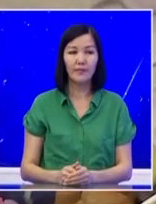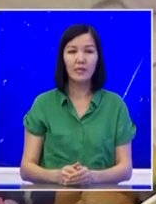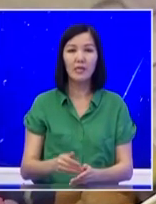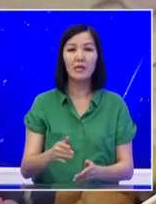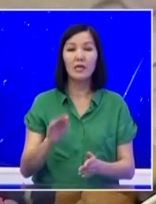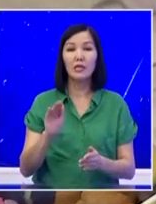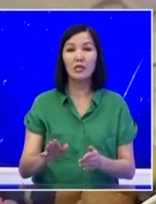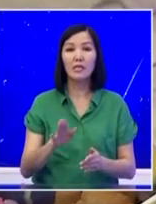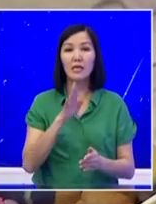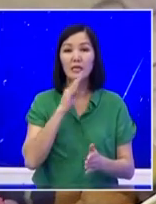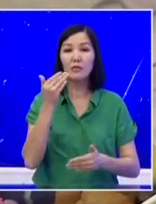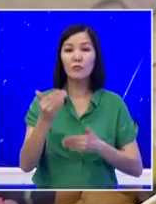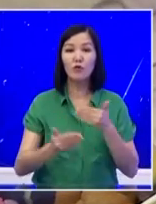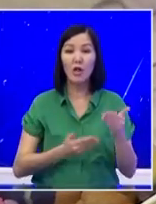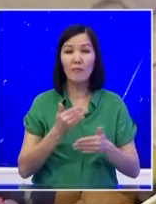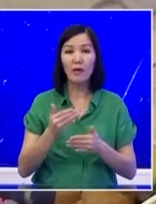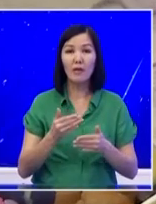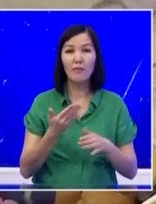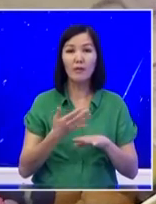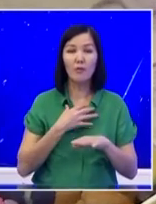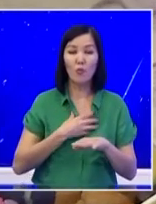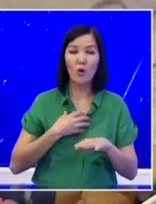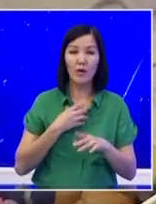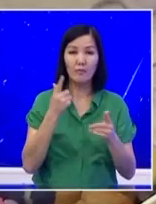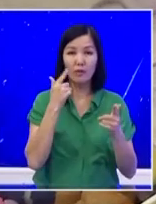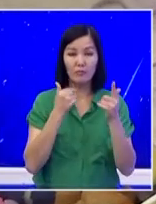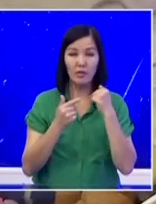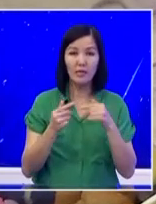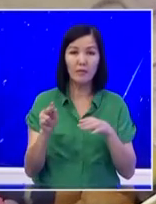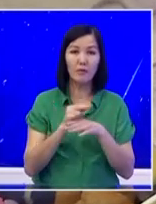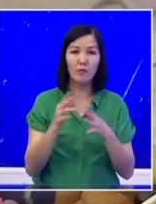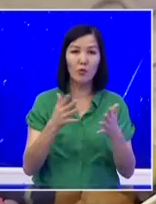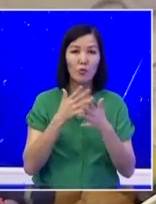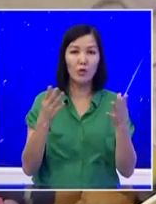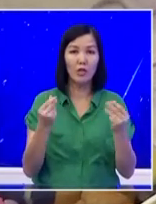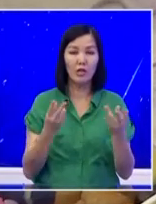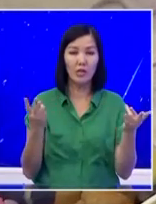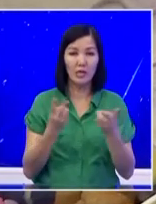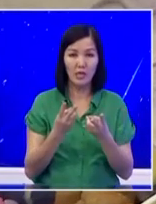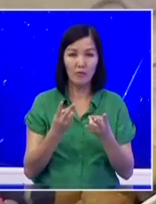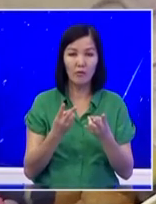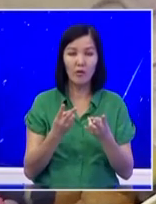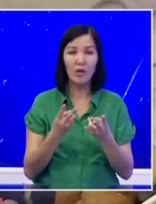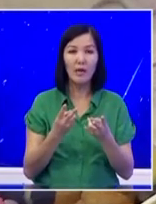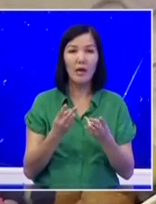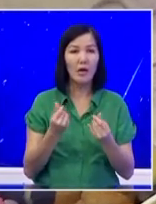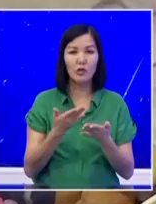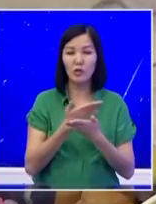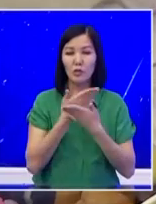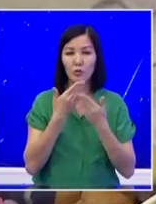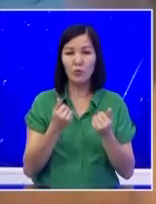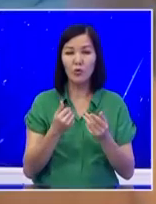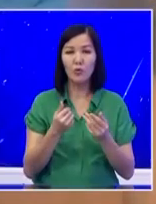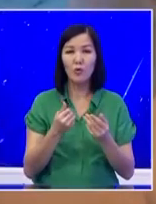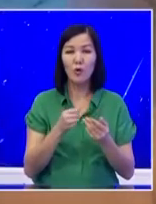Кішкентай қызым жүре алмай қалама деп қатты уайымдап жыладым. Өйткені еміне қомақты ақша керек болды. Мұндай ақша бізде жоқ.